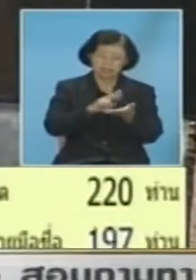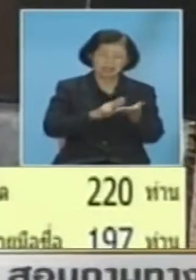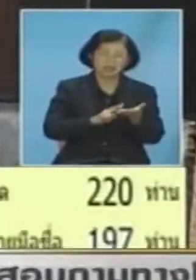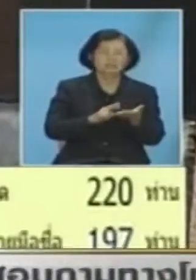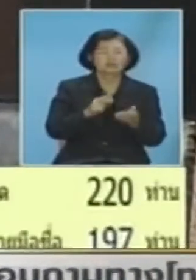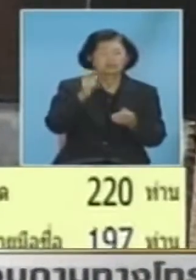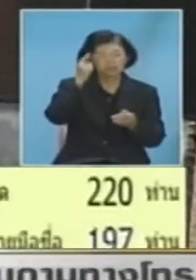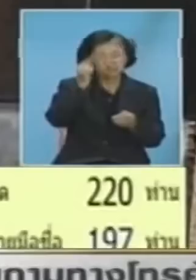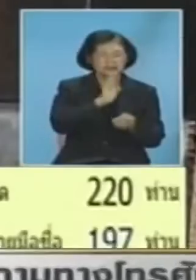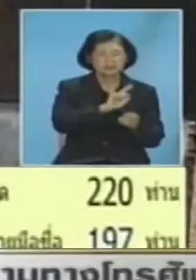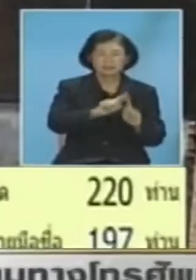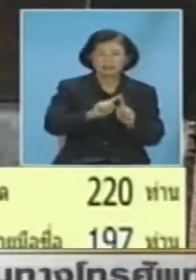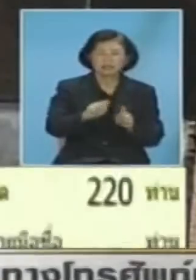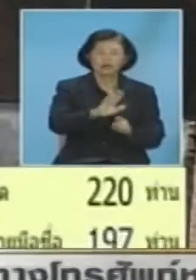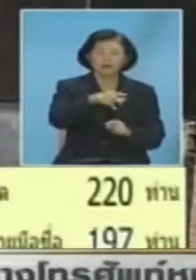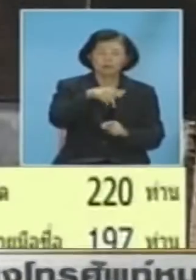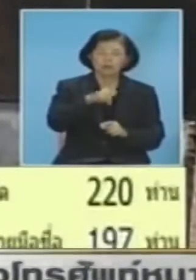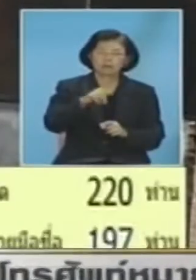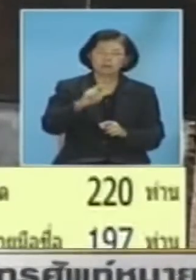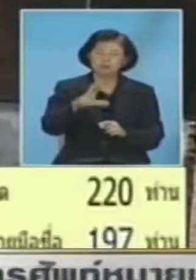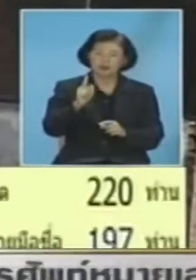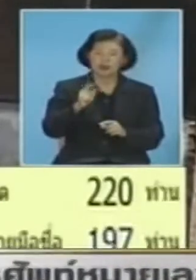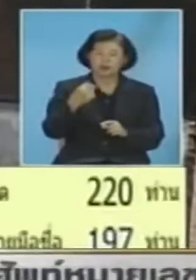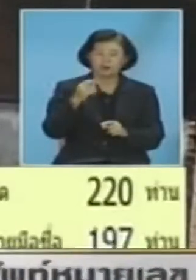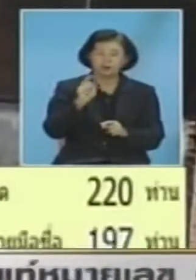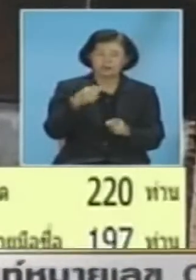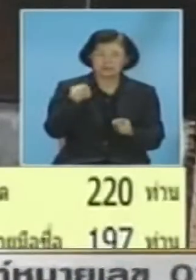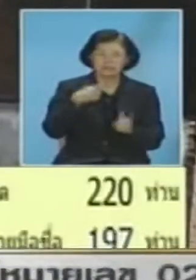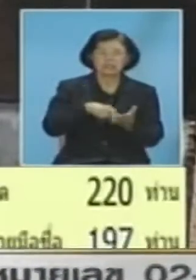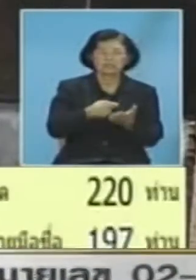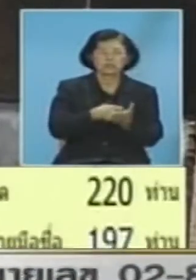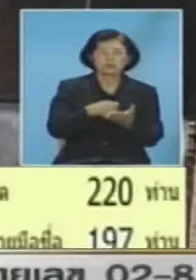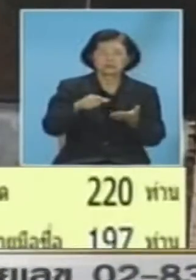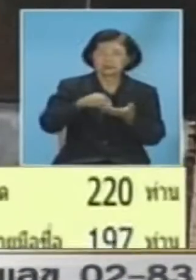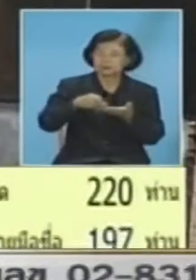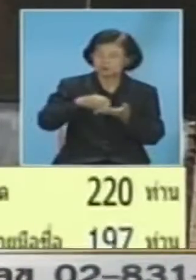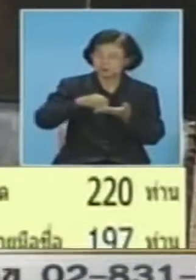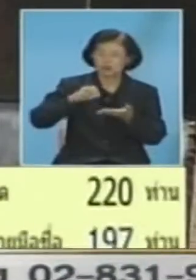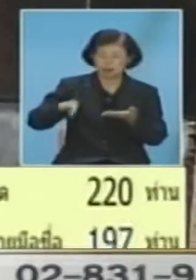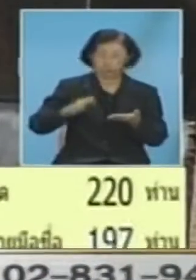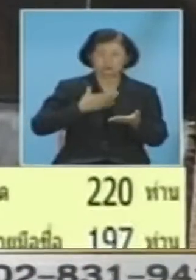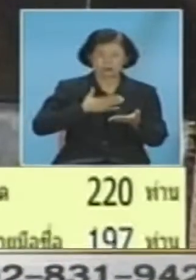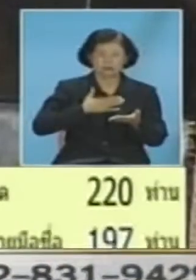คณะกรรมการปปช.มาเป็นเหตุผลในการถอดถอนดิฉันในคดีนี้ได้ดังนี้ค่ะ